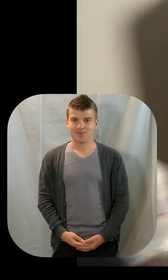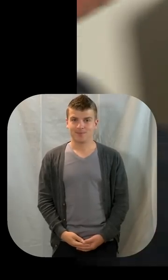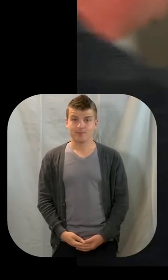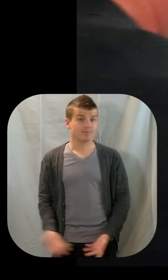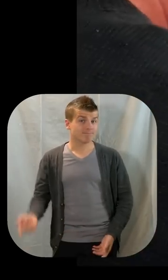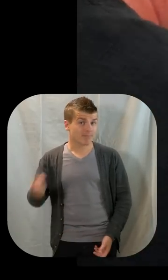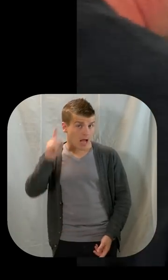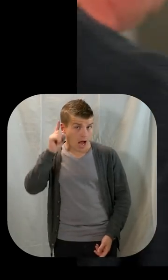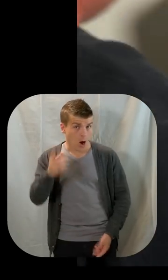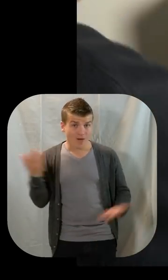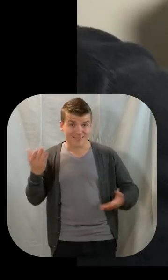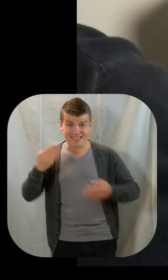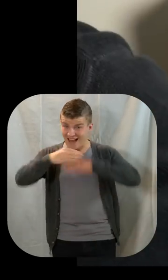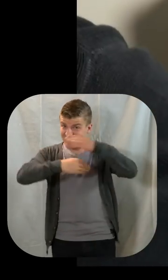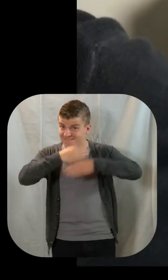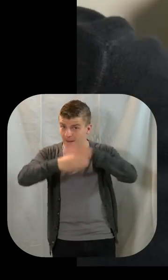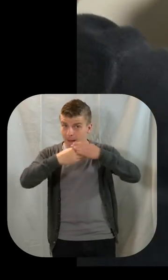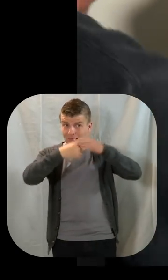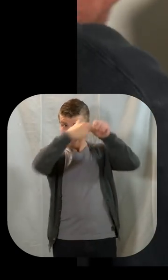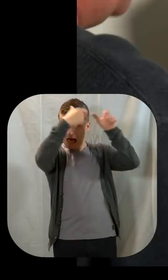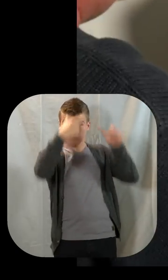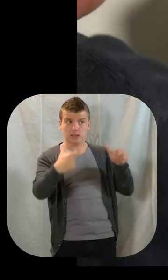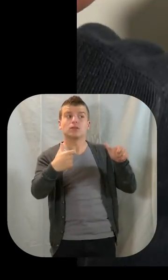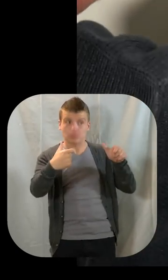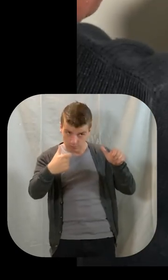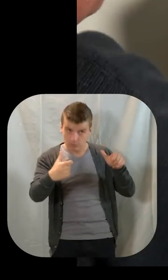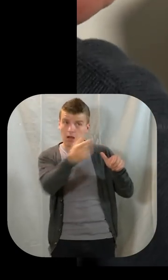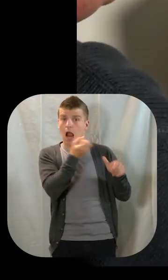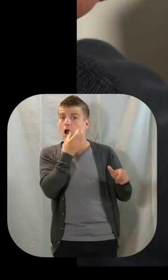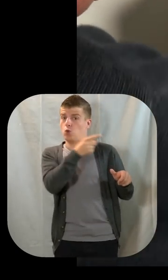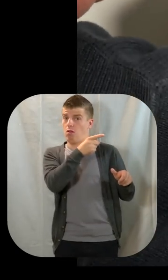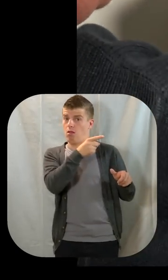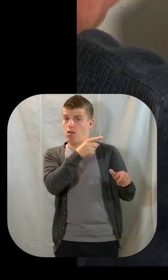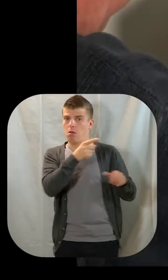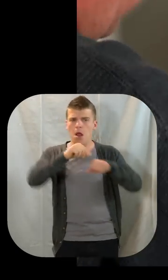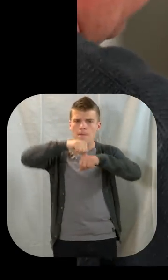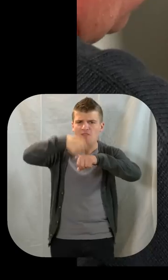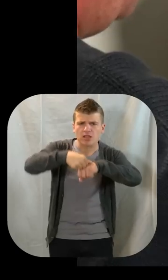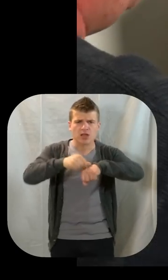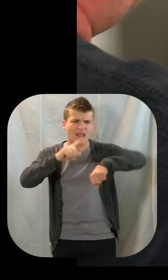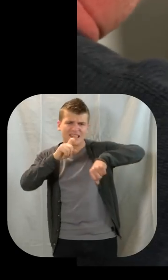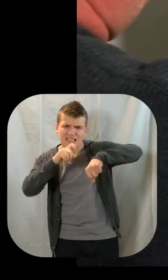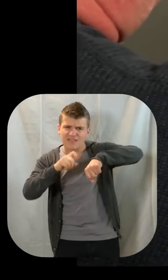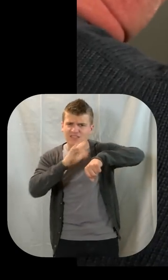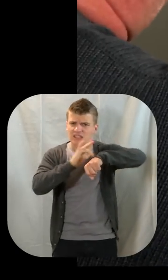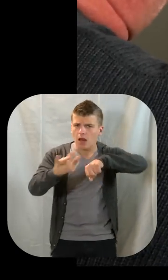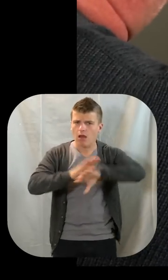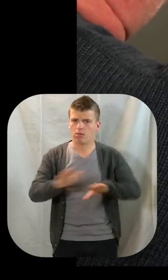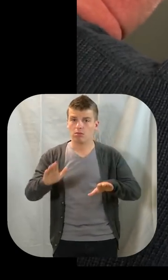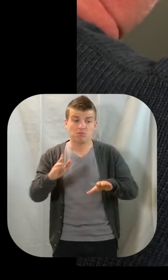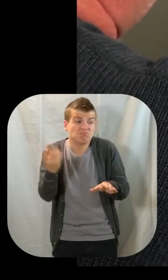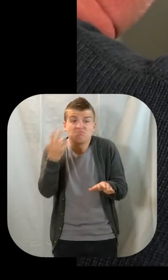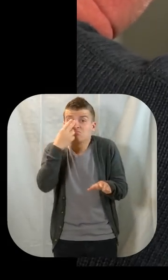Natürlich sollte auch der Verbandskasten auf Stand sein. Pflaster, was zum Desinfizieren. Man weiß ja nie, was man so